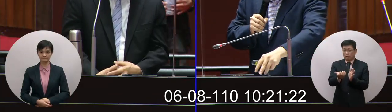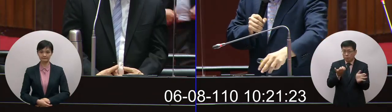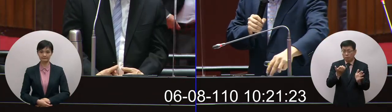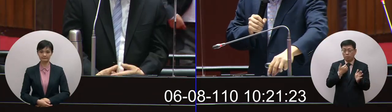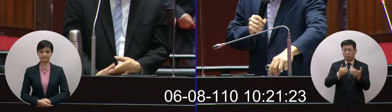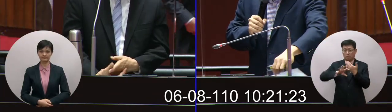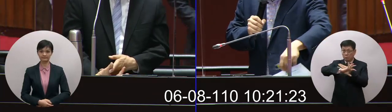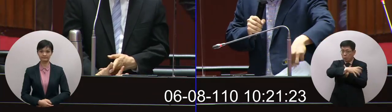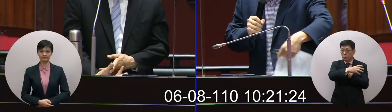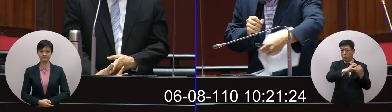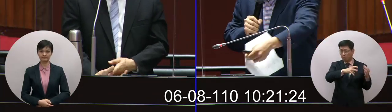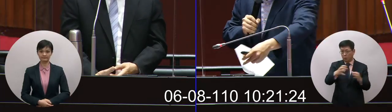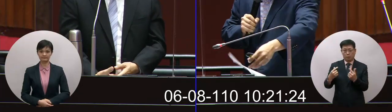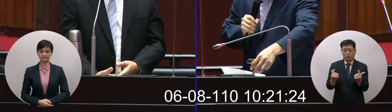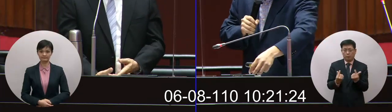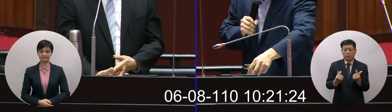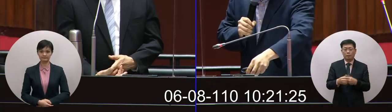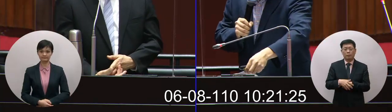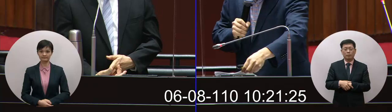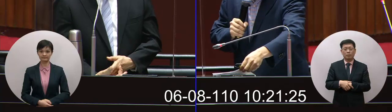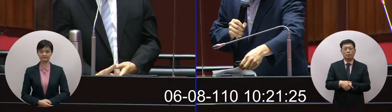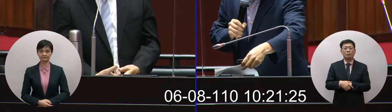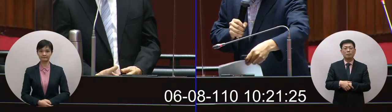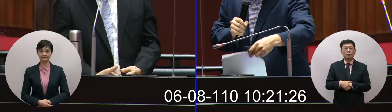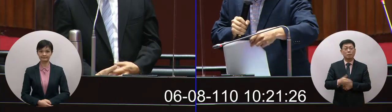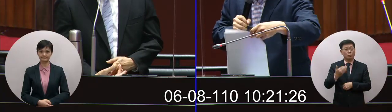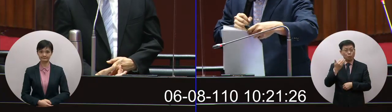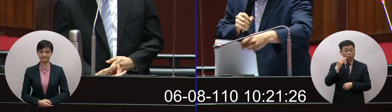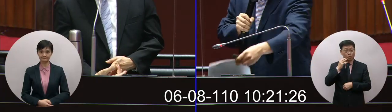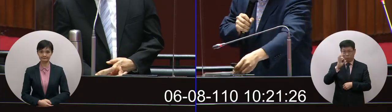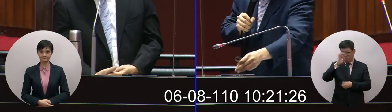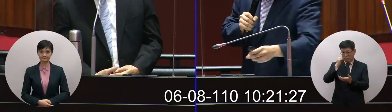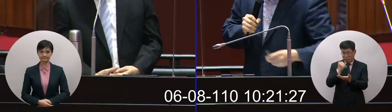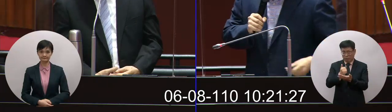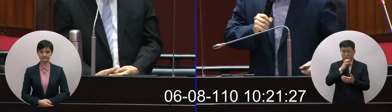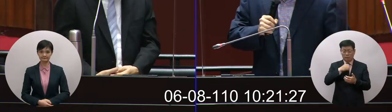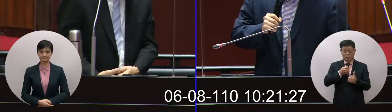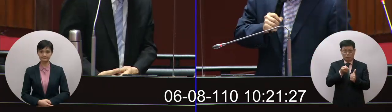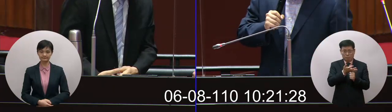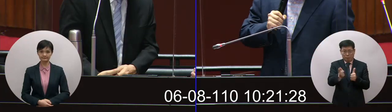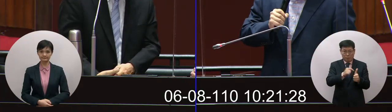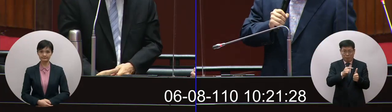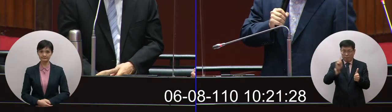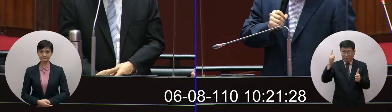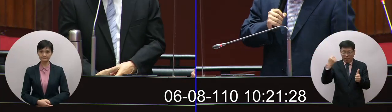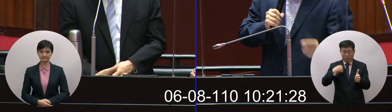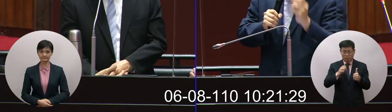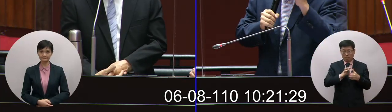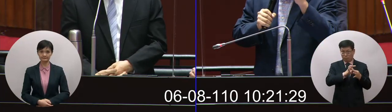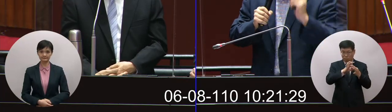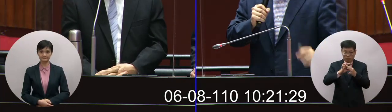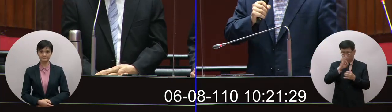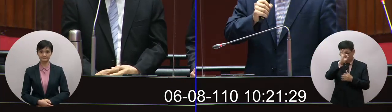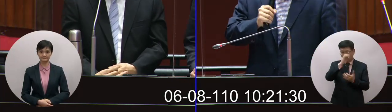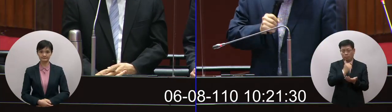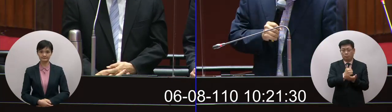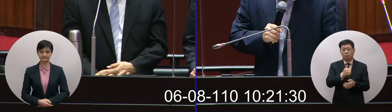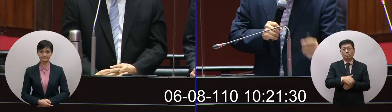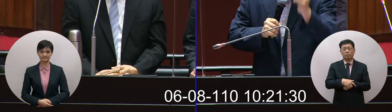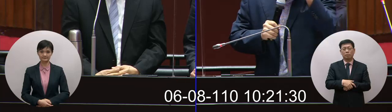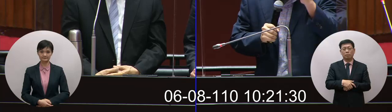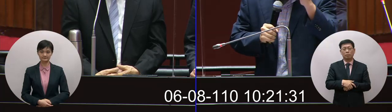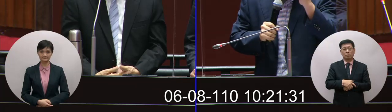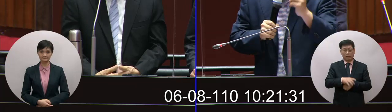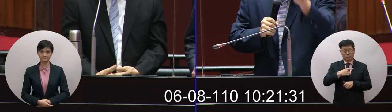各国的做法大概也是这样，就是说，在这个找出潜在的感染者，吼，阻断传染链乃是第一要务嘛。那